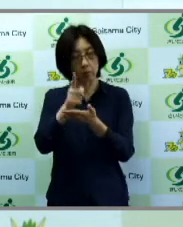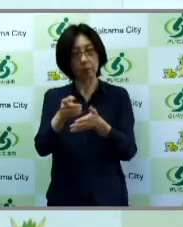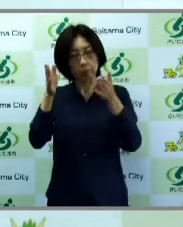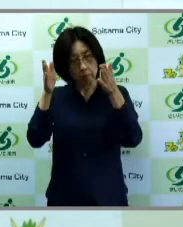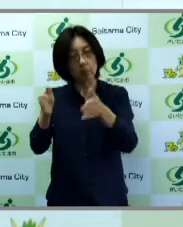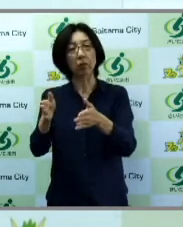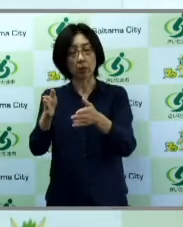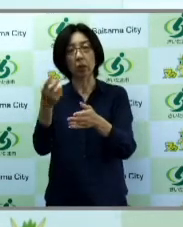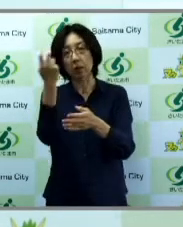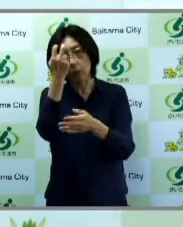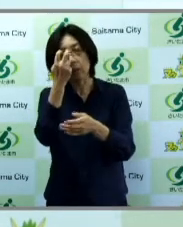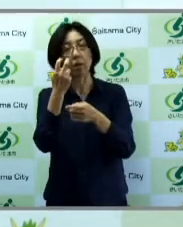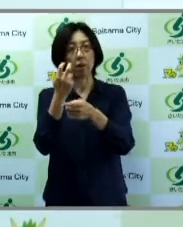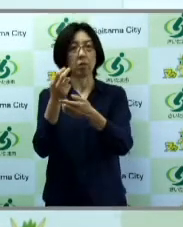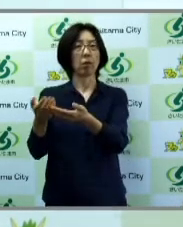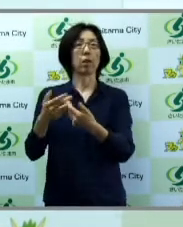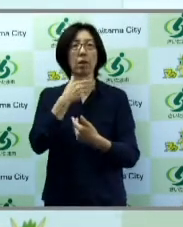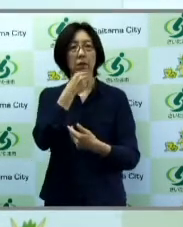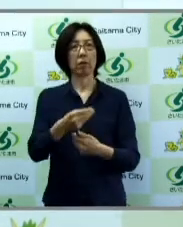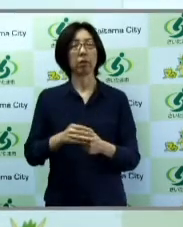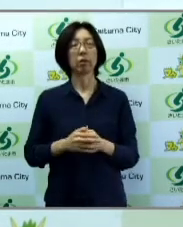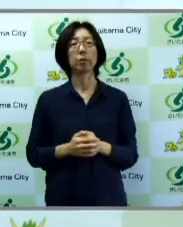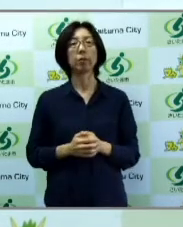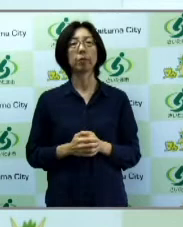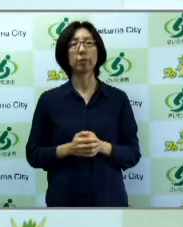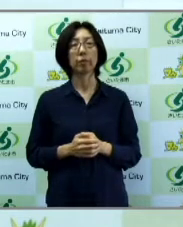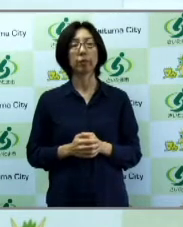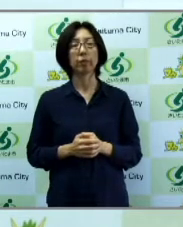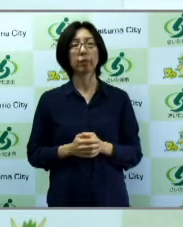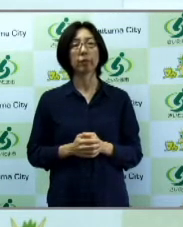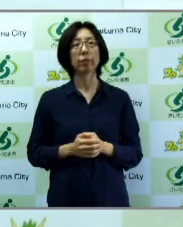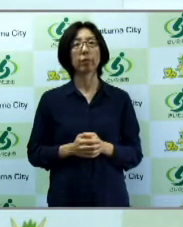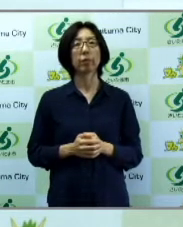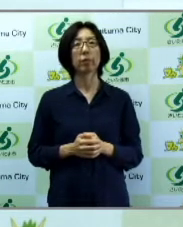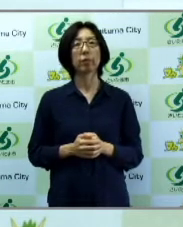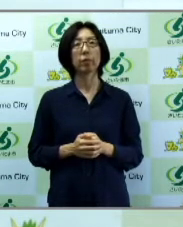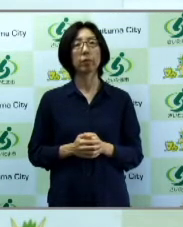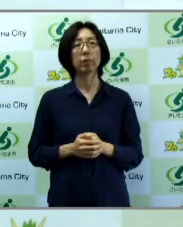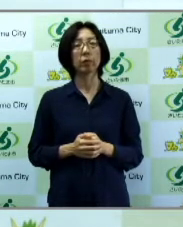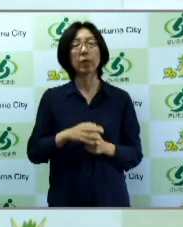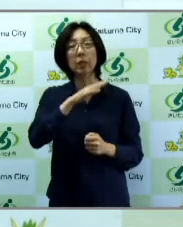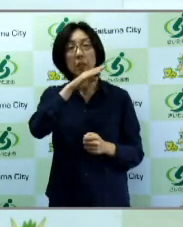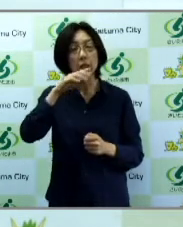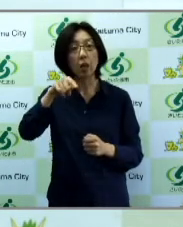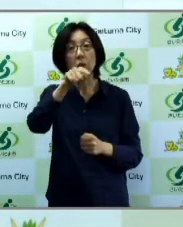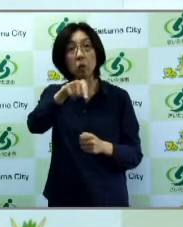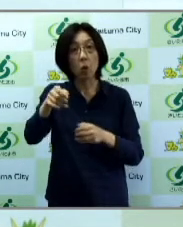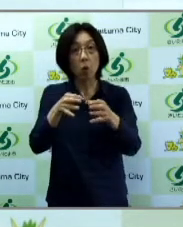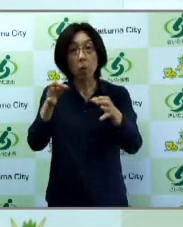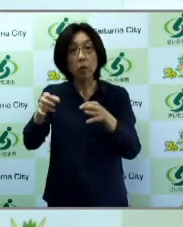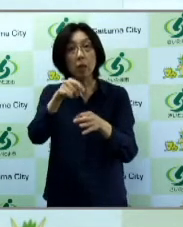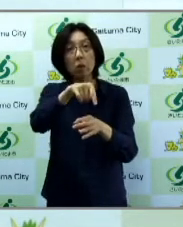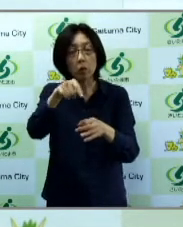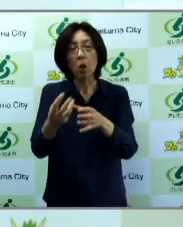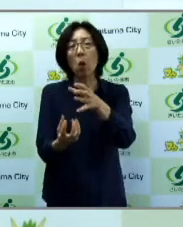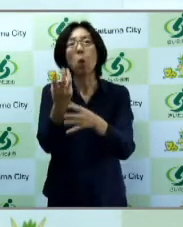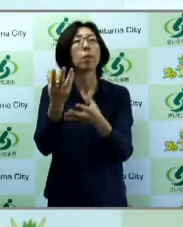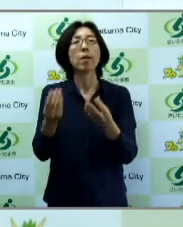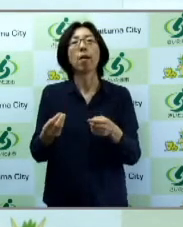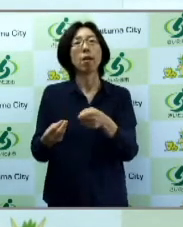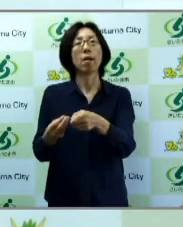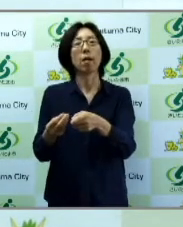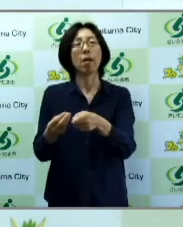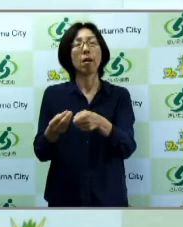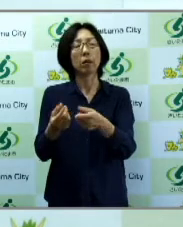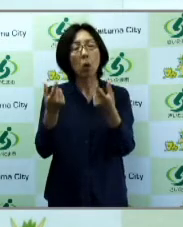がまず基本的には第一だろうというふうに思って、そこがクラスターが3つ発生している地域だからということで、特定をして